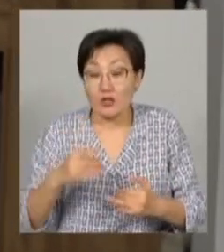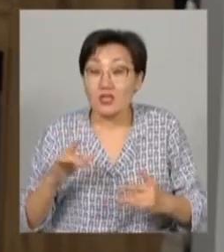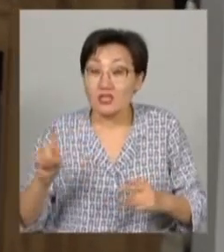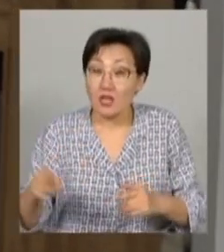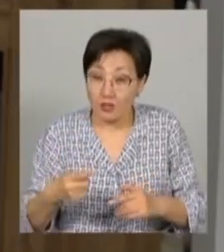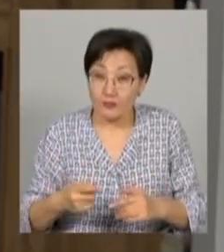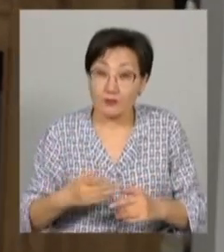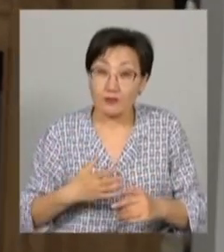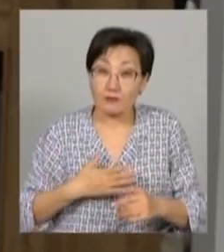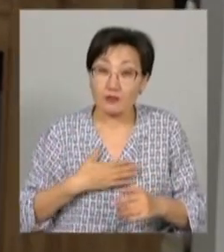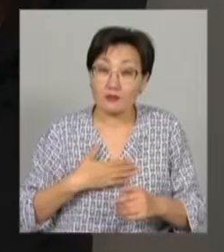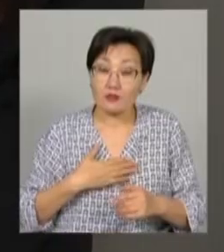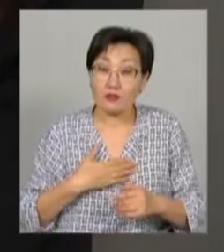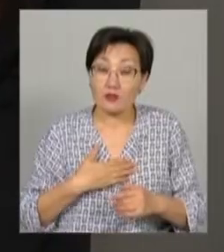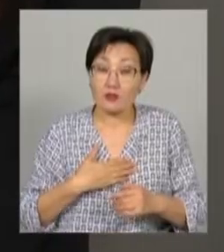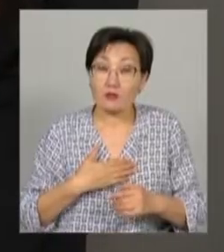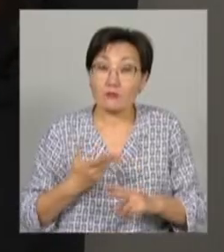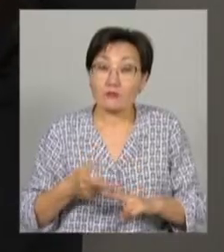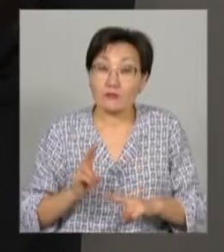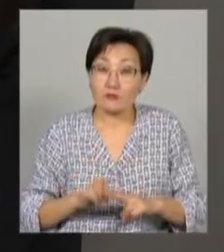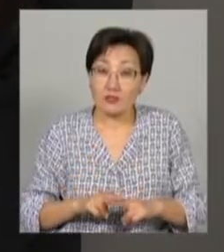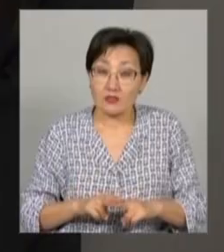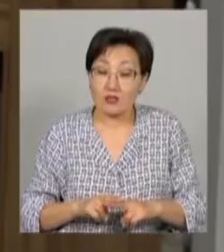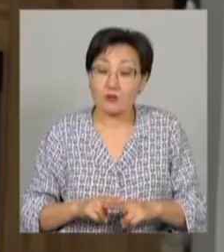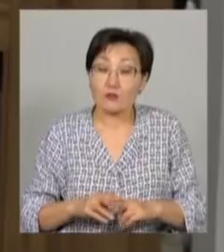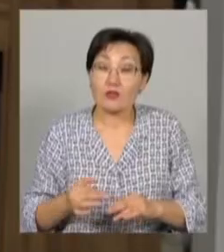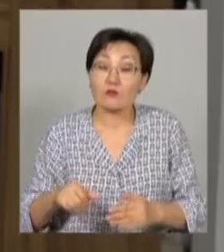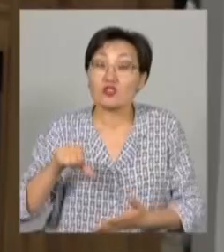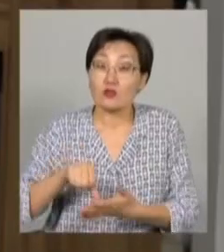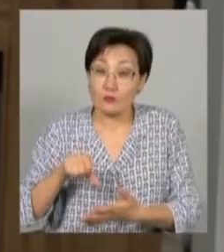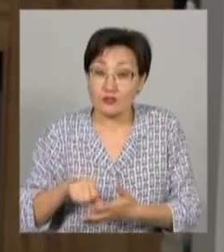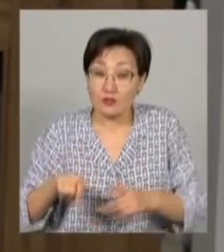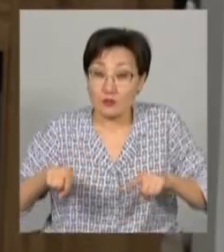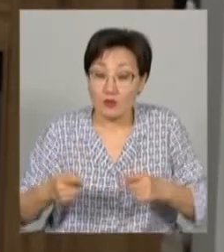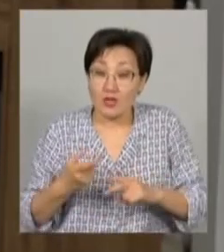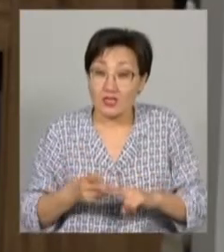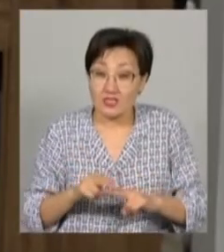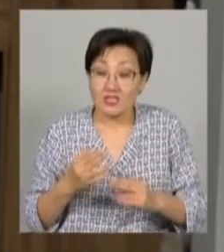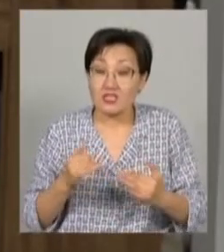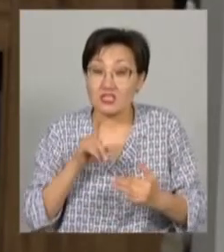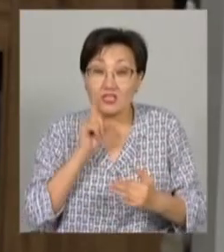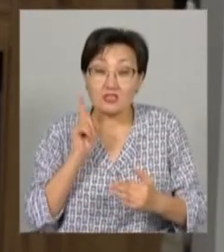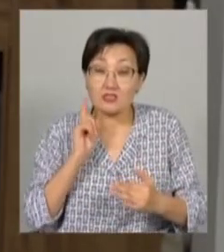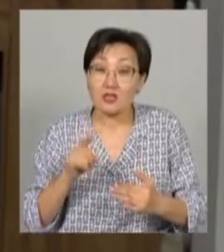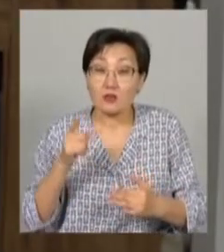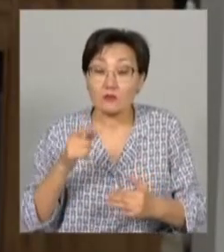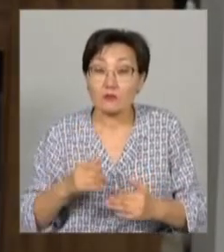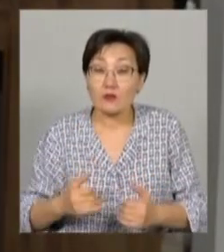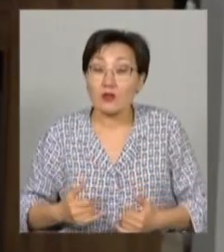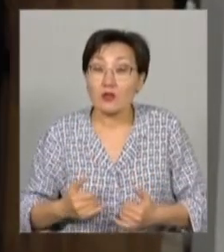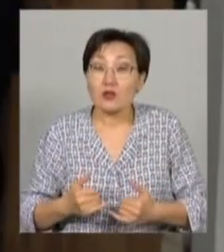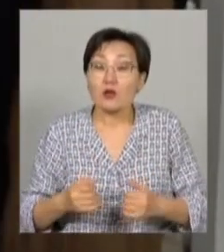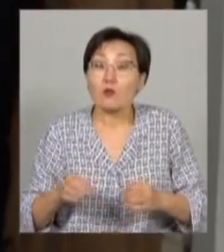деп, менің маңынан ұсталдым. Қазіргі жастар соның қадырға сетін түсініп, болашақ